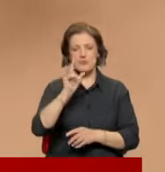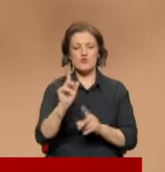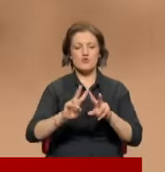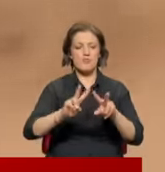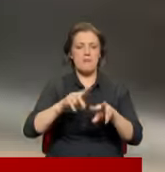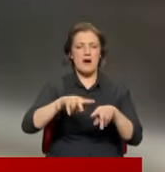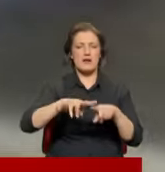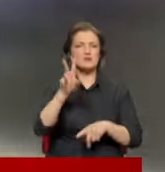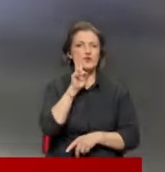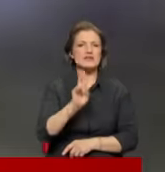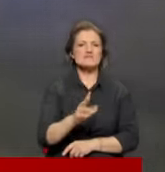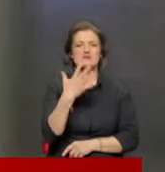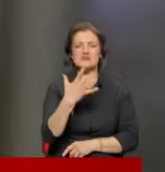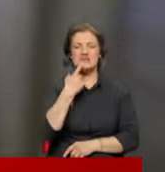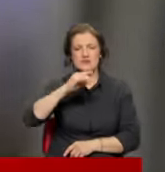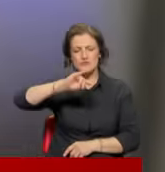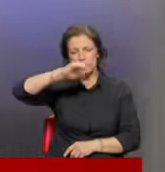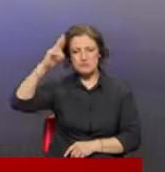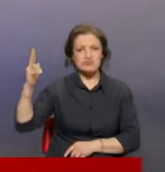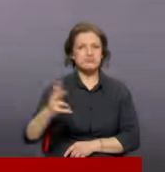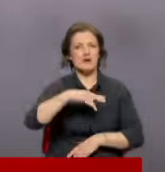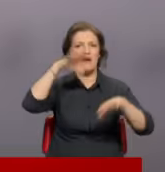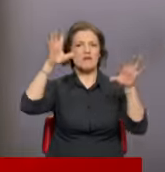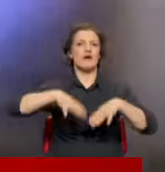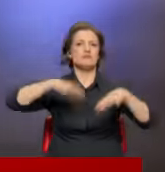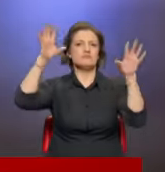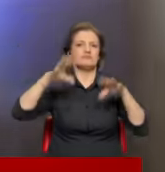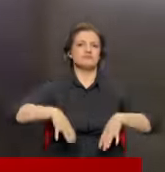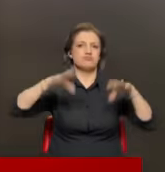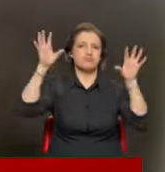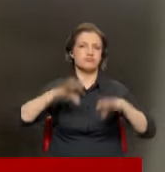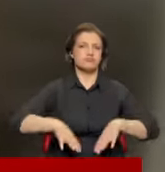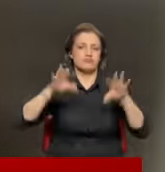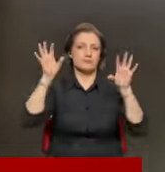Umman son 75 yılın en şiddetli yağışlarına yenik düştü.